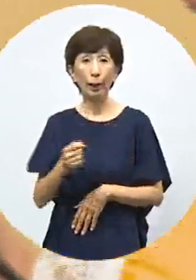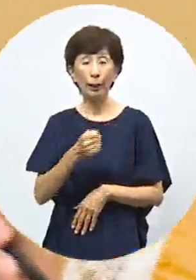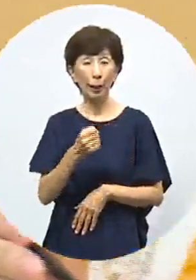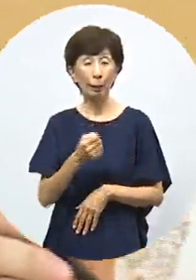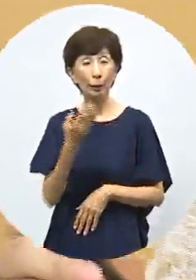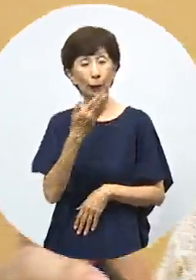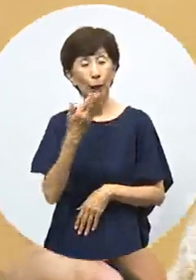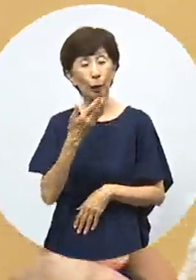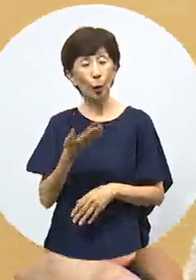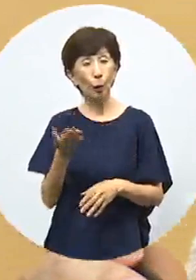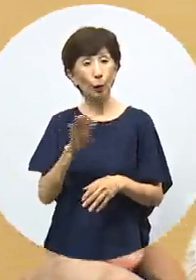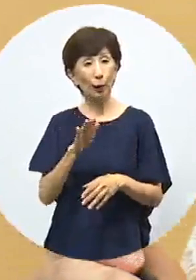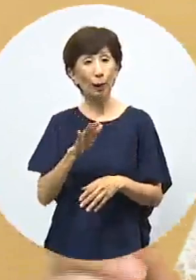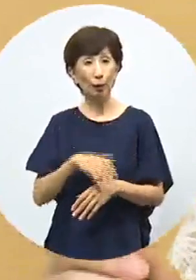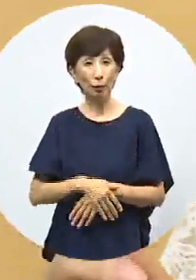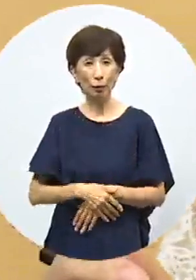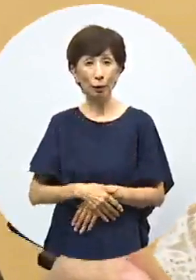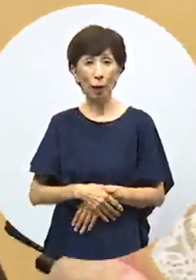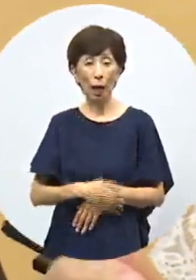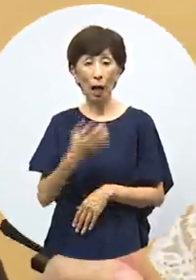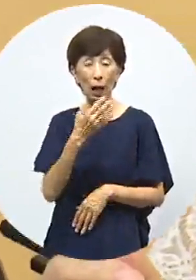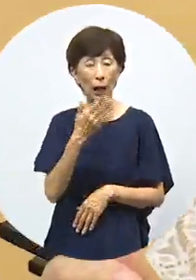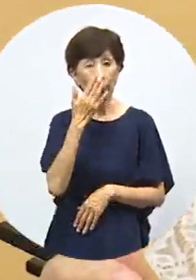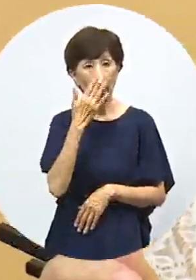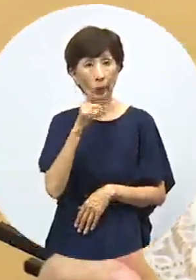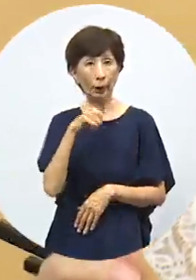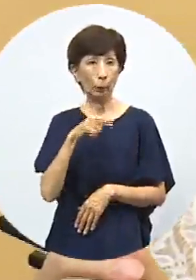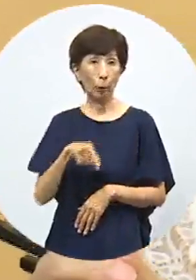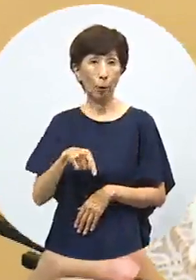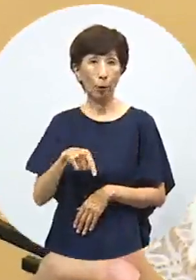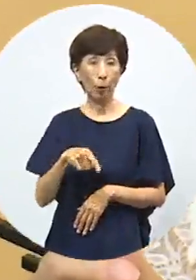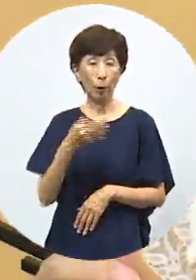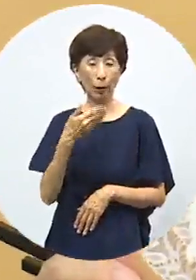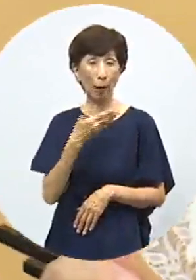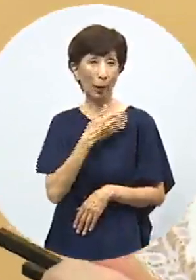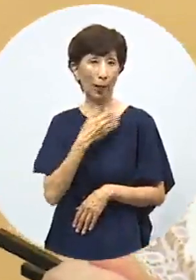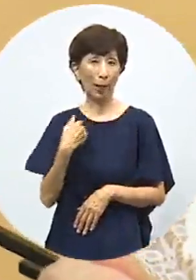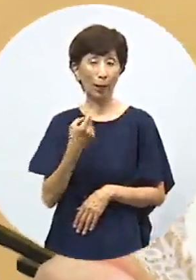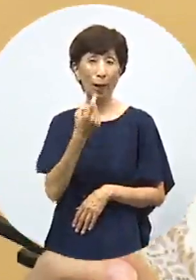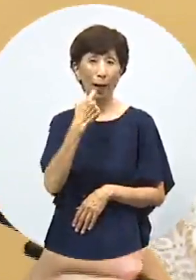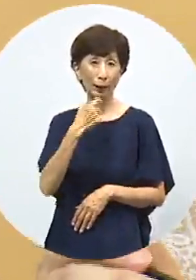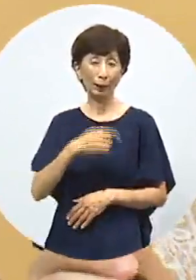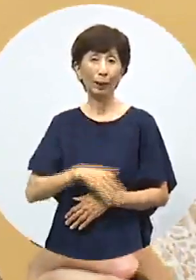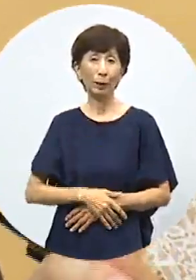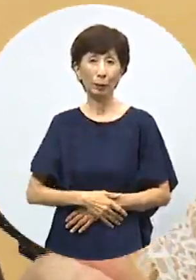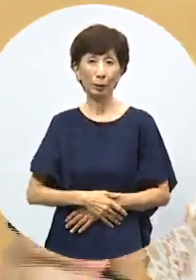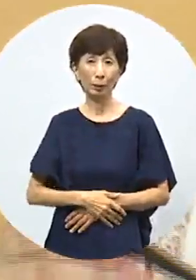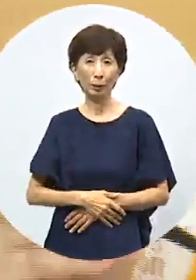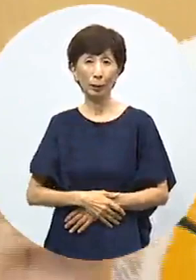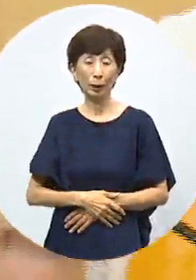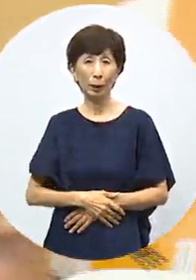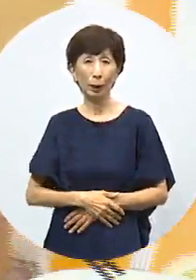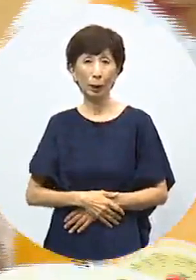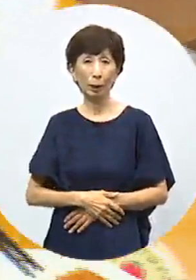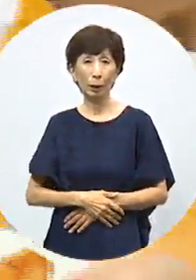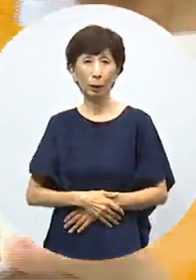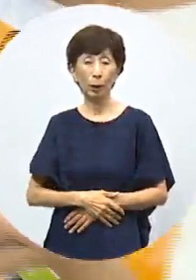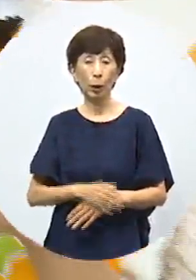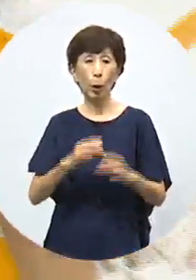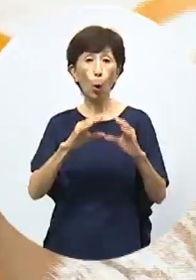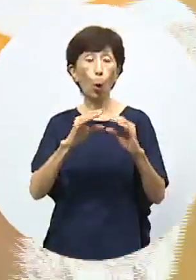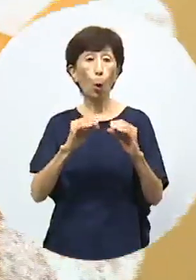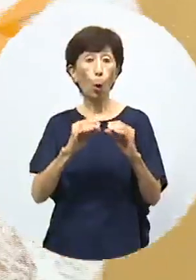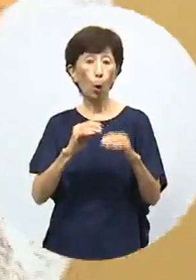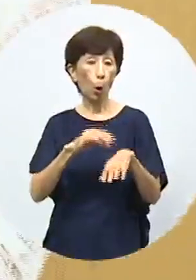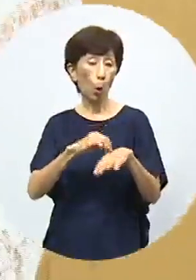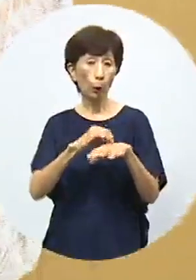や砂糖を使っているので、はい、辛いのが苦手な方でも食べられる味付けになっています。 お肉は